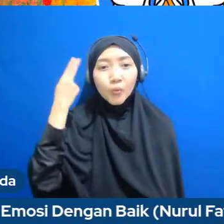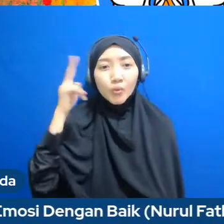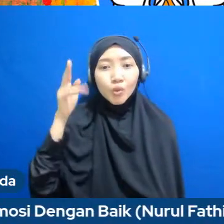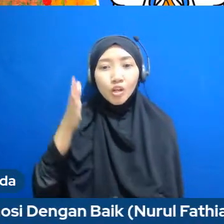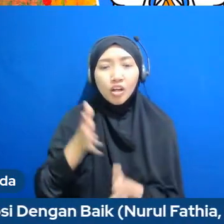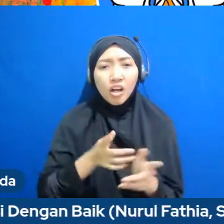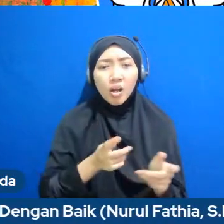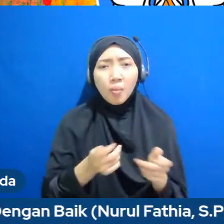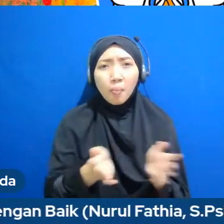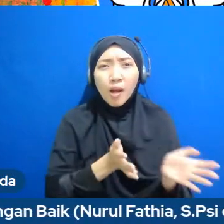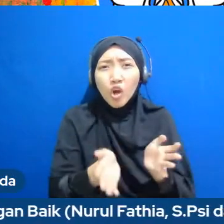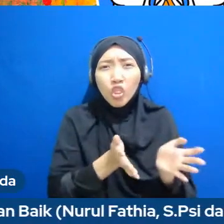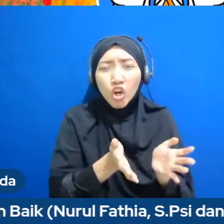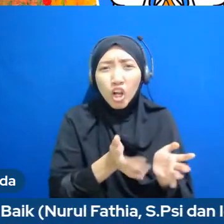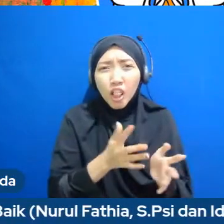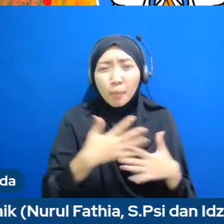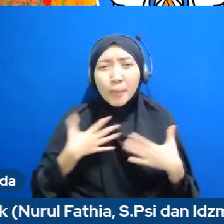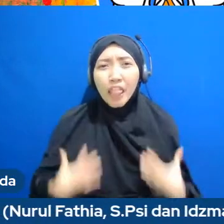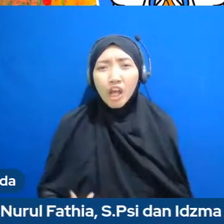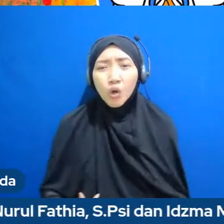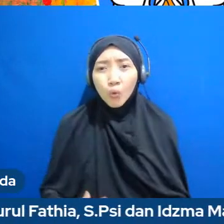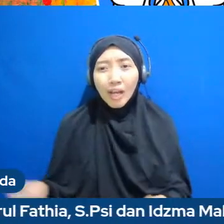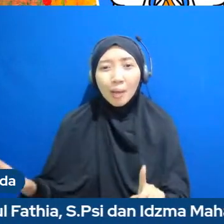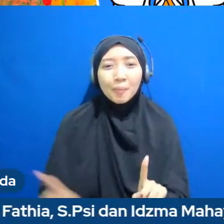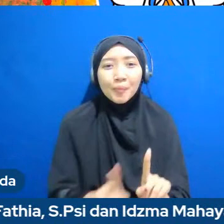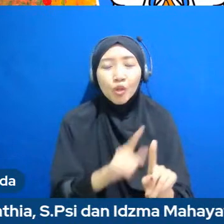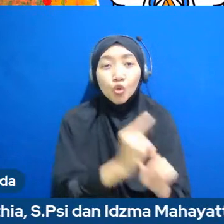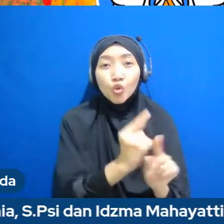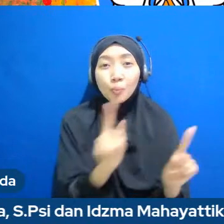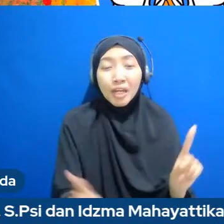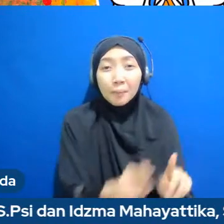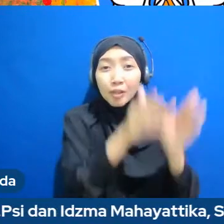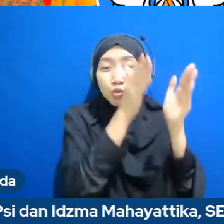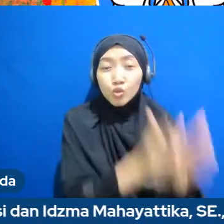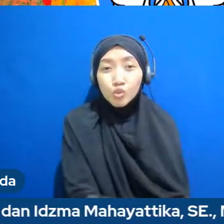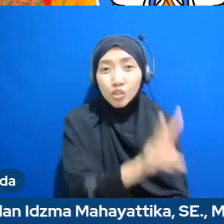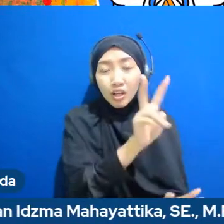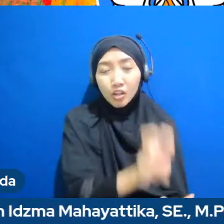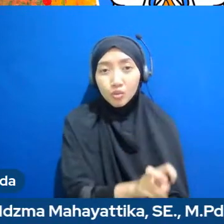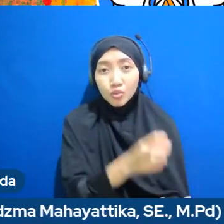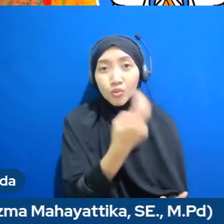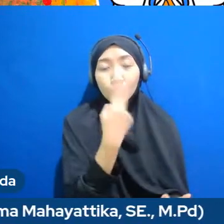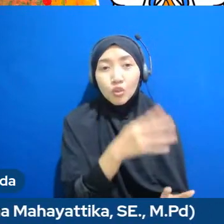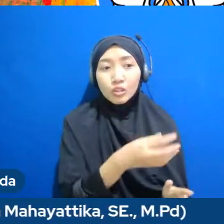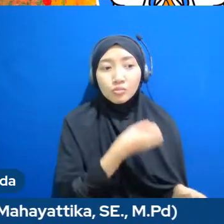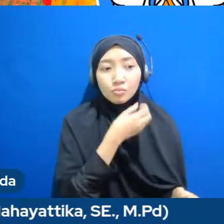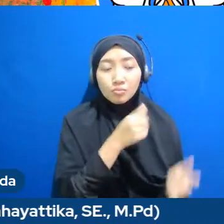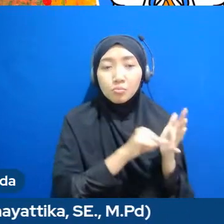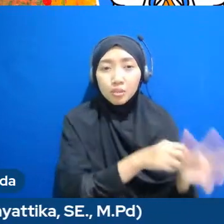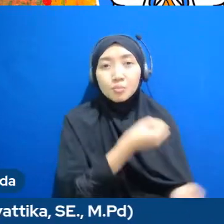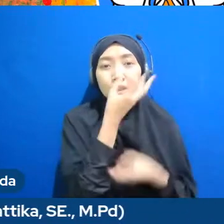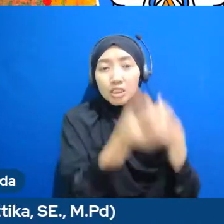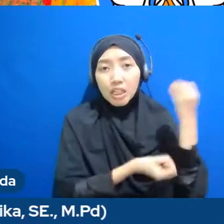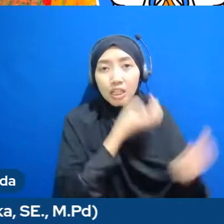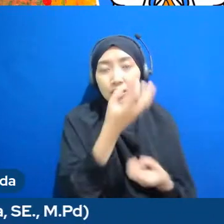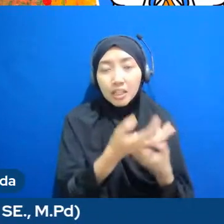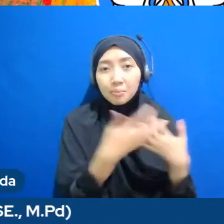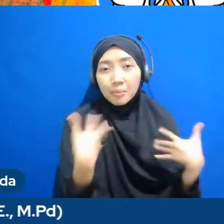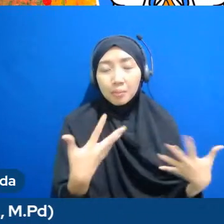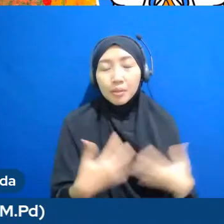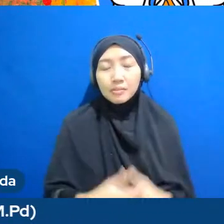mengontrol perilakunya. Makanya butuh pendamping, ya guru pendamping khusus yang bisa membantu menjelaskan apa maksud dari mereka itu seperti